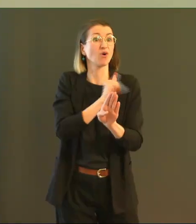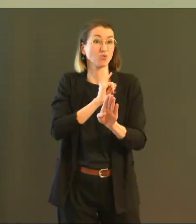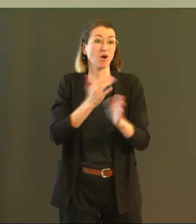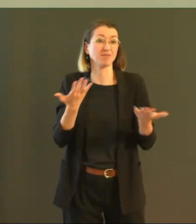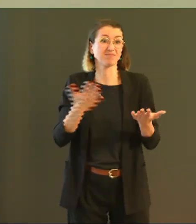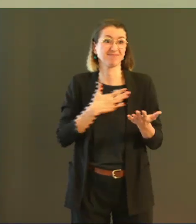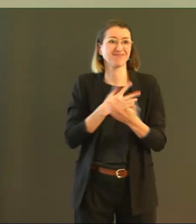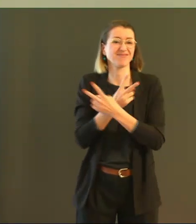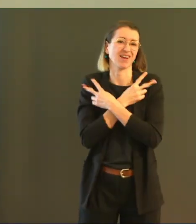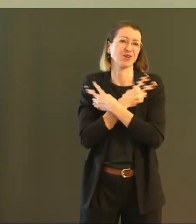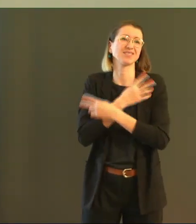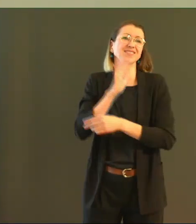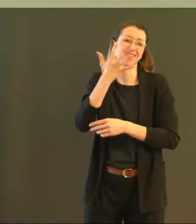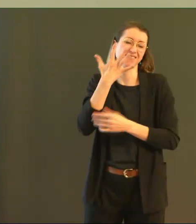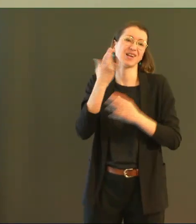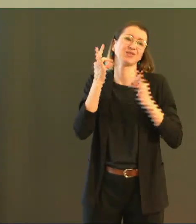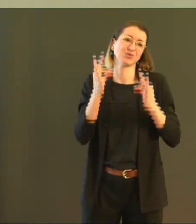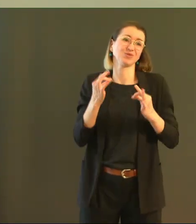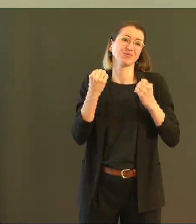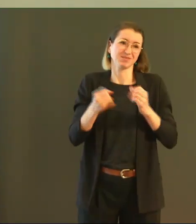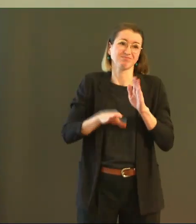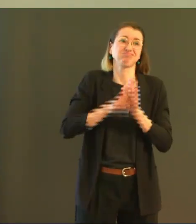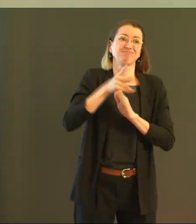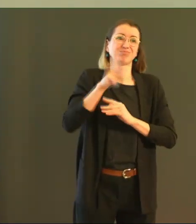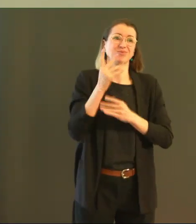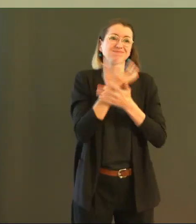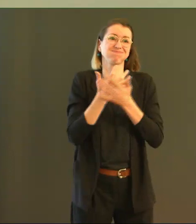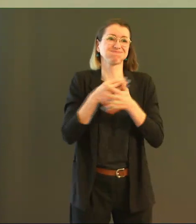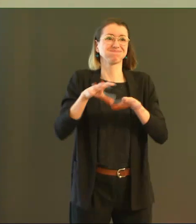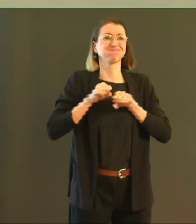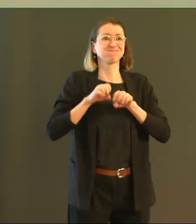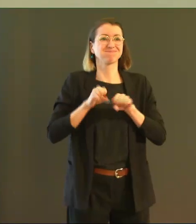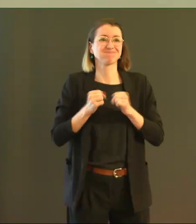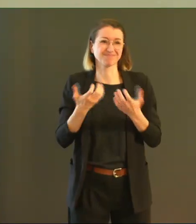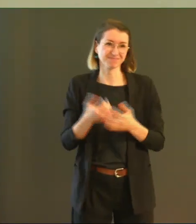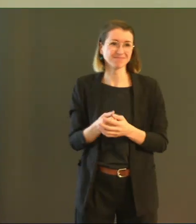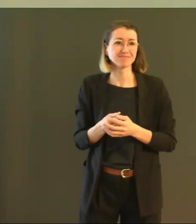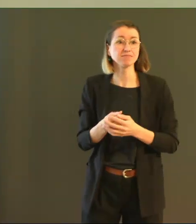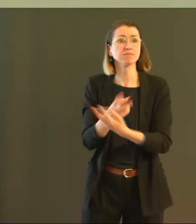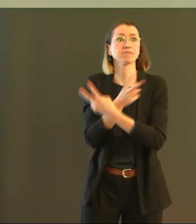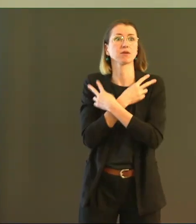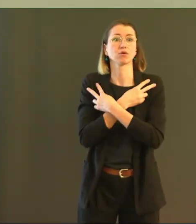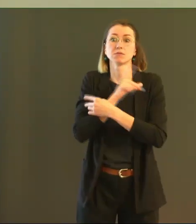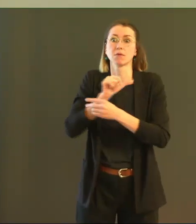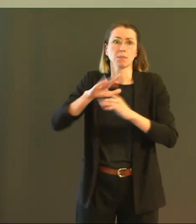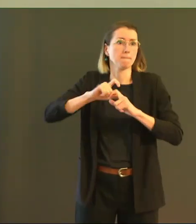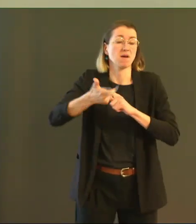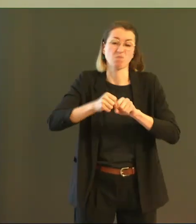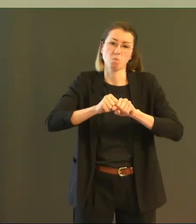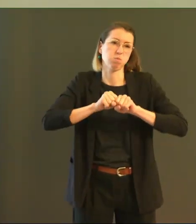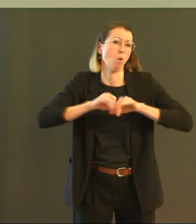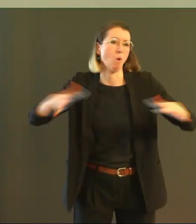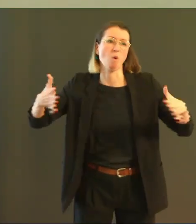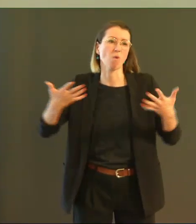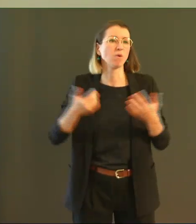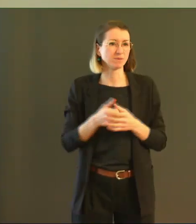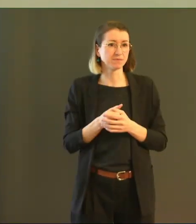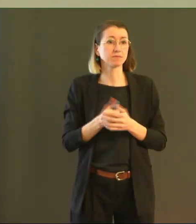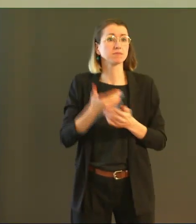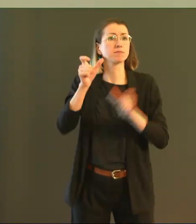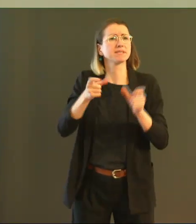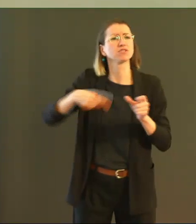semaine de congés de carnaval a joué un rôle important dans la propagation de l'infection essentiellement à partir de cas qui étaient importés d'autres